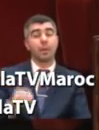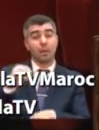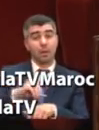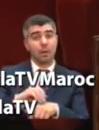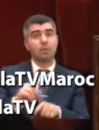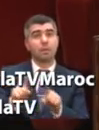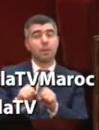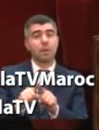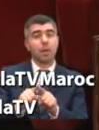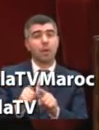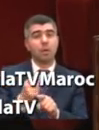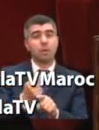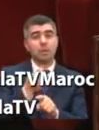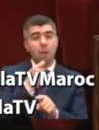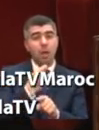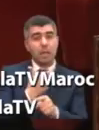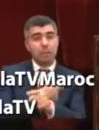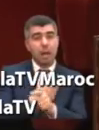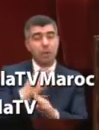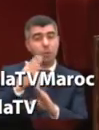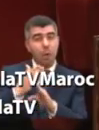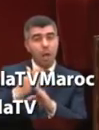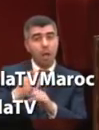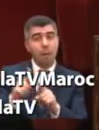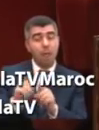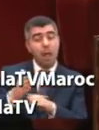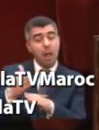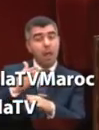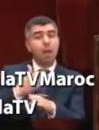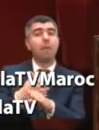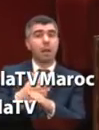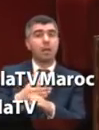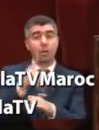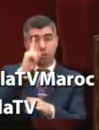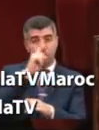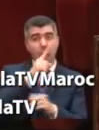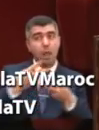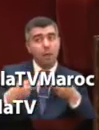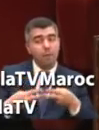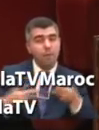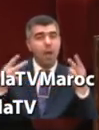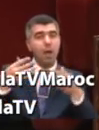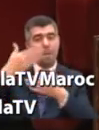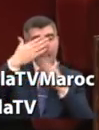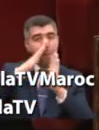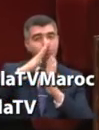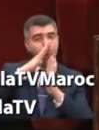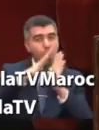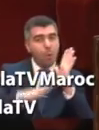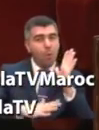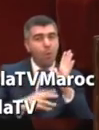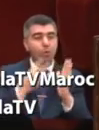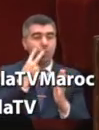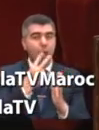السكري، خص كذلك الوقاية والتشخيص اللي غنديروا إن شاء الله في حملة يعني وطنية باش يمكن نعرفوا هاد